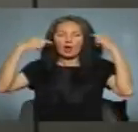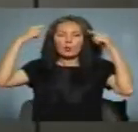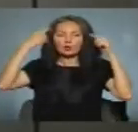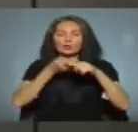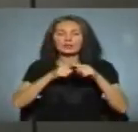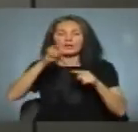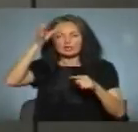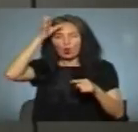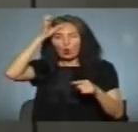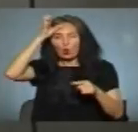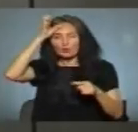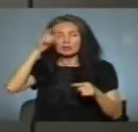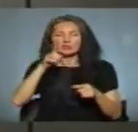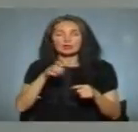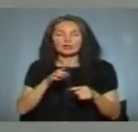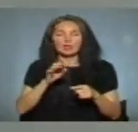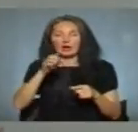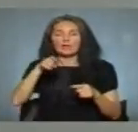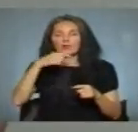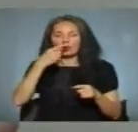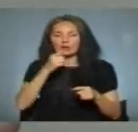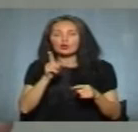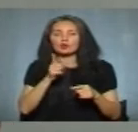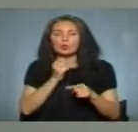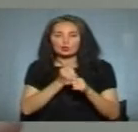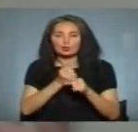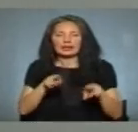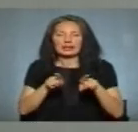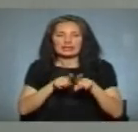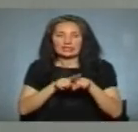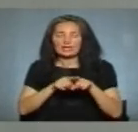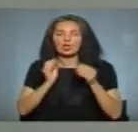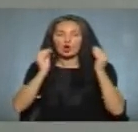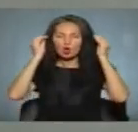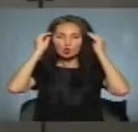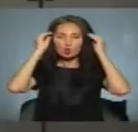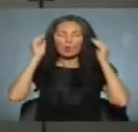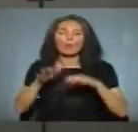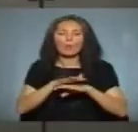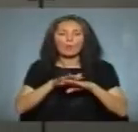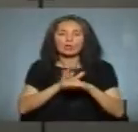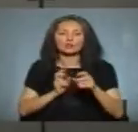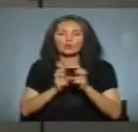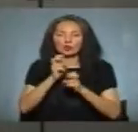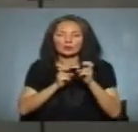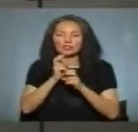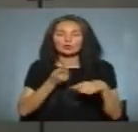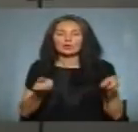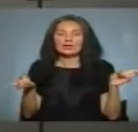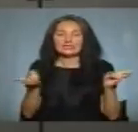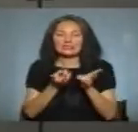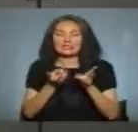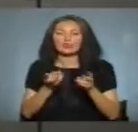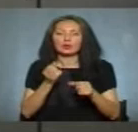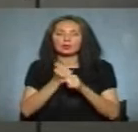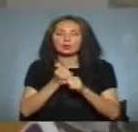щоб запустити шолом у серійне виробництво, треба зробити додаткові дослідження, які підтвердять його ефективність. Вони, за його словами, можуть тривати